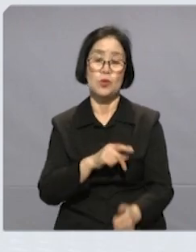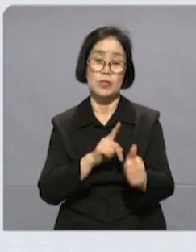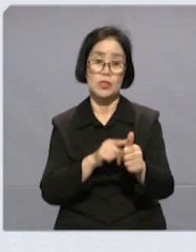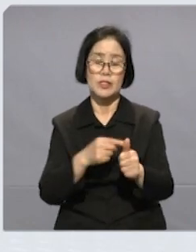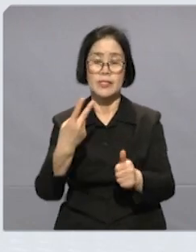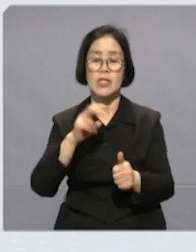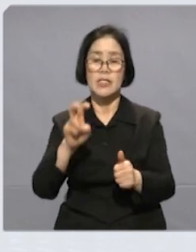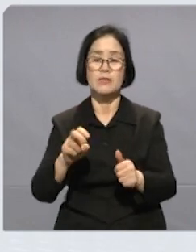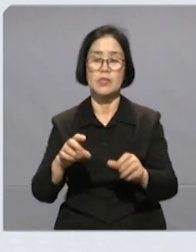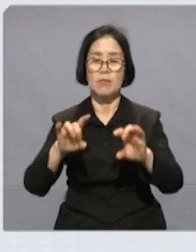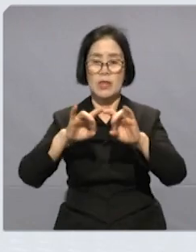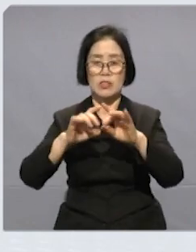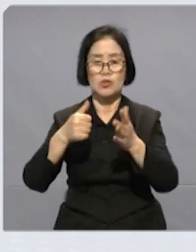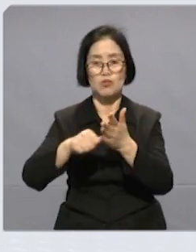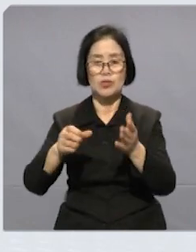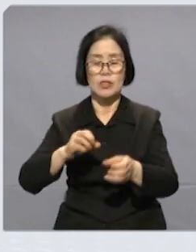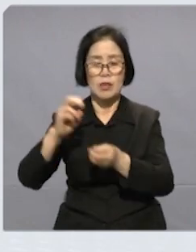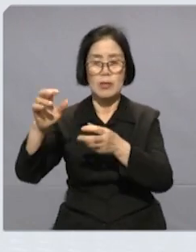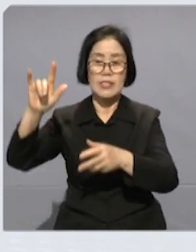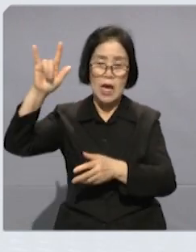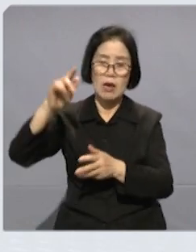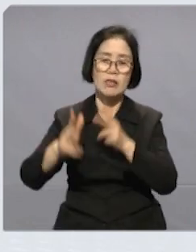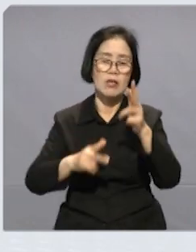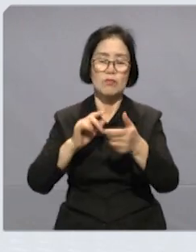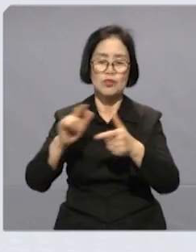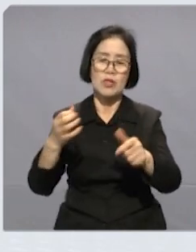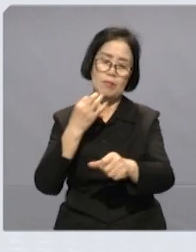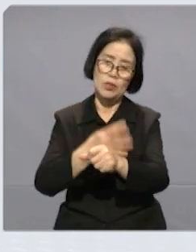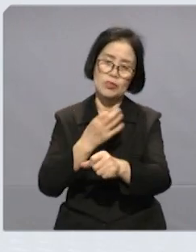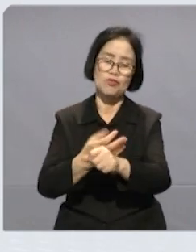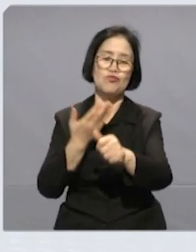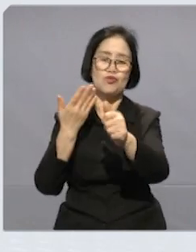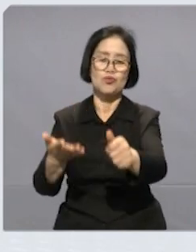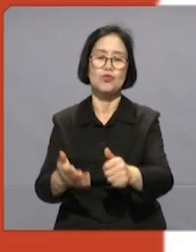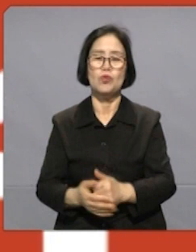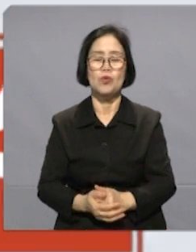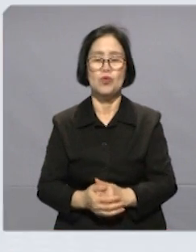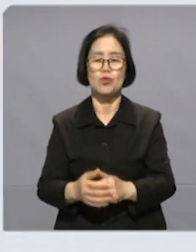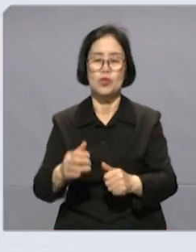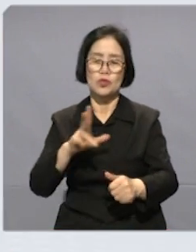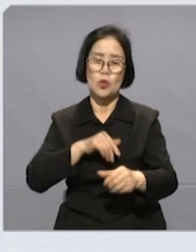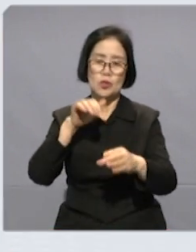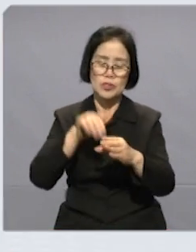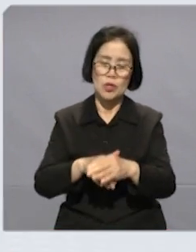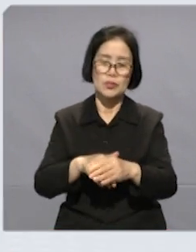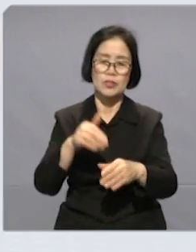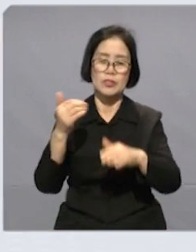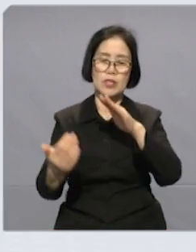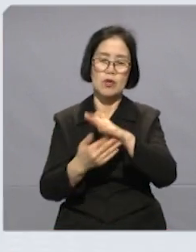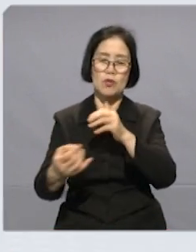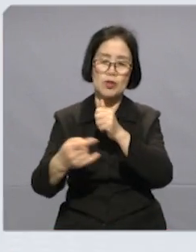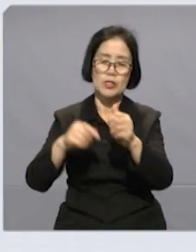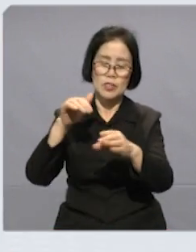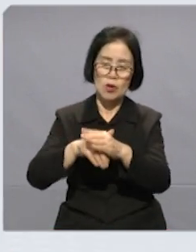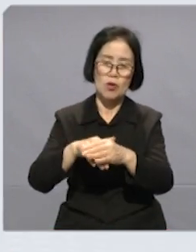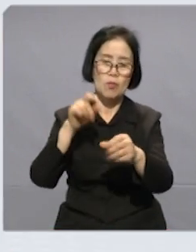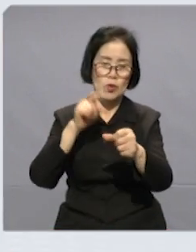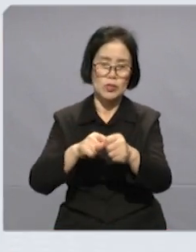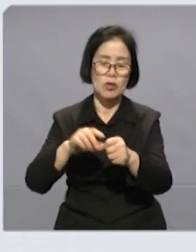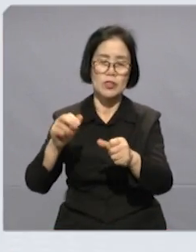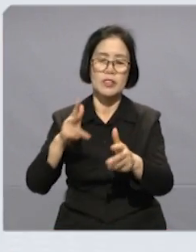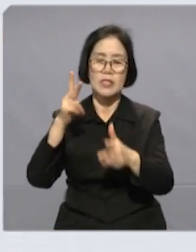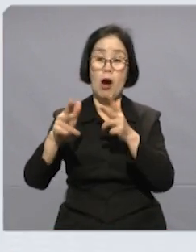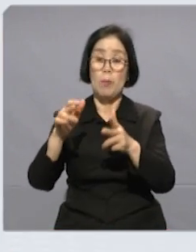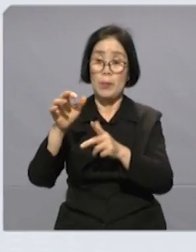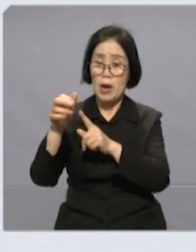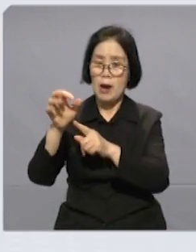2020년 발전소 납품과 태양광 사업 등에서 편의를 제공하고 총선과 최고위원 선거 비용 명목 등으로 사업가